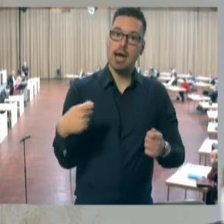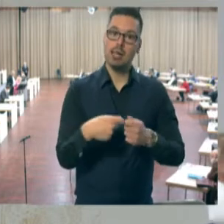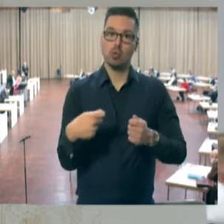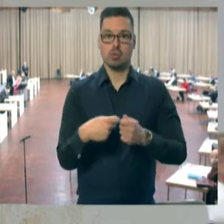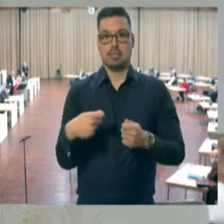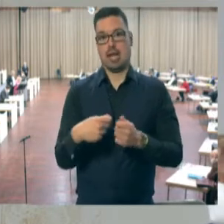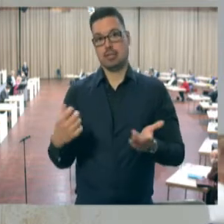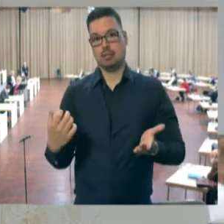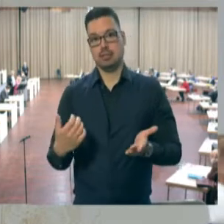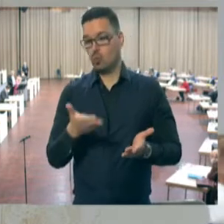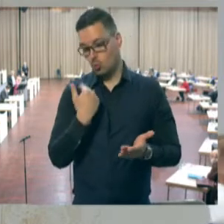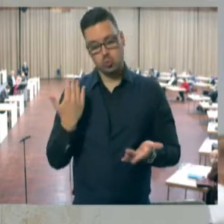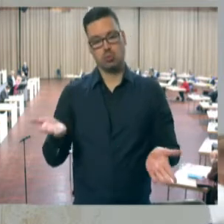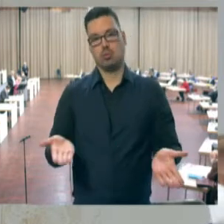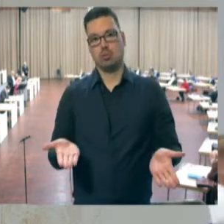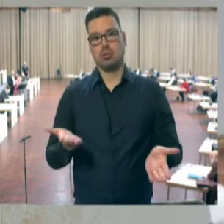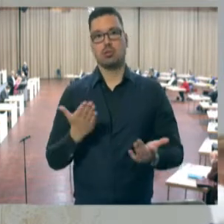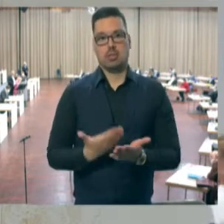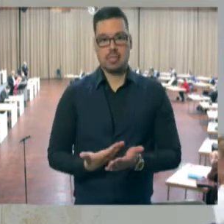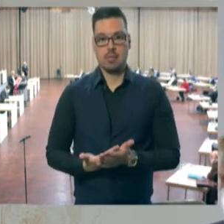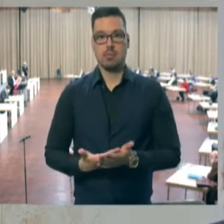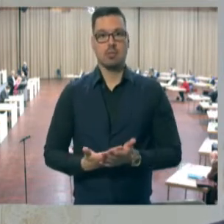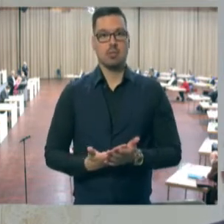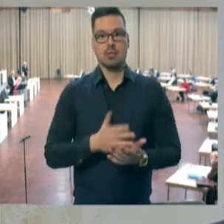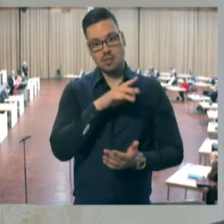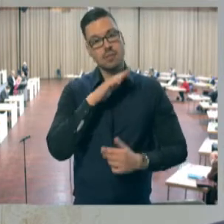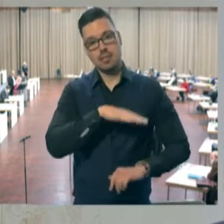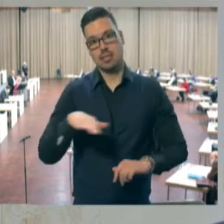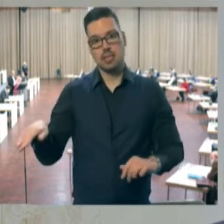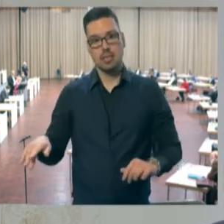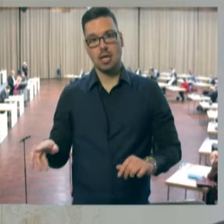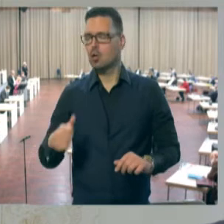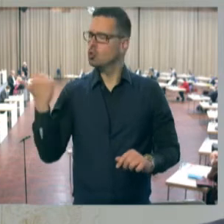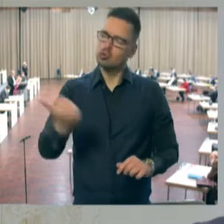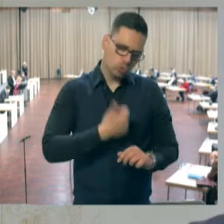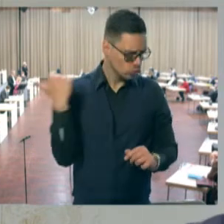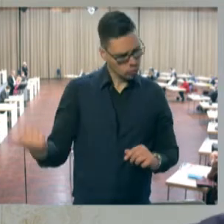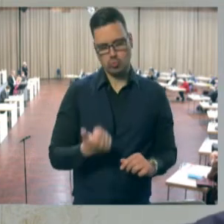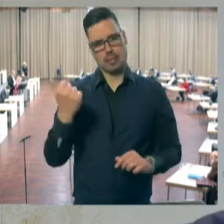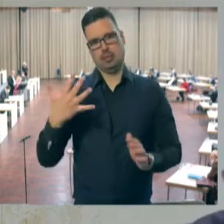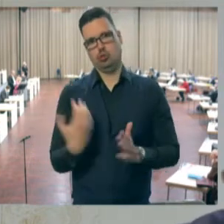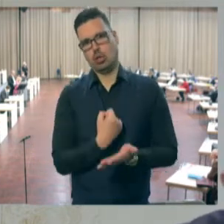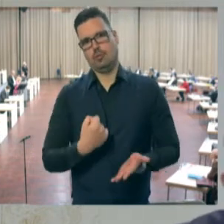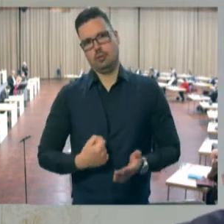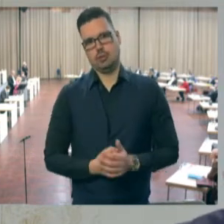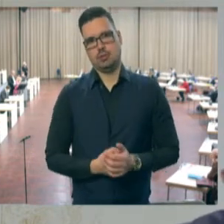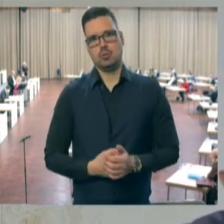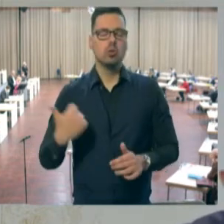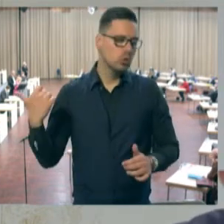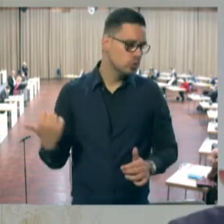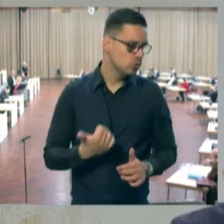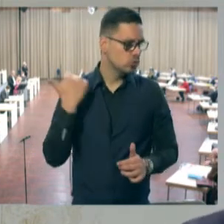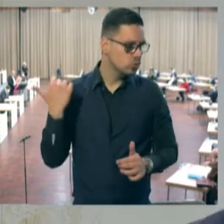Kontakte verzichten. Und ich will das an der Stelle mal sagen, die meisten Kinder in diesem Land haben das sehr vorbildlich getan. Das war ein großartiger Akt